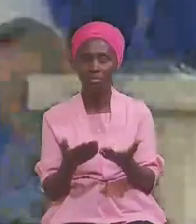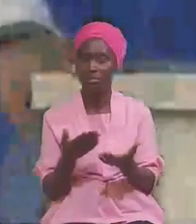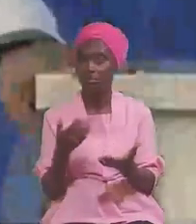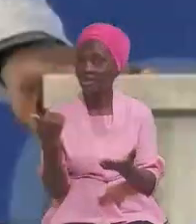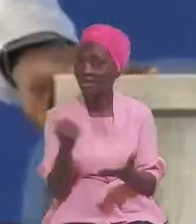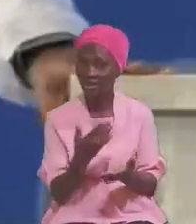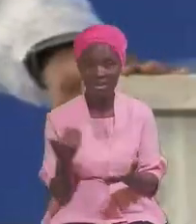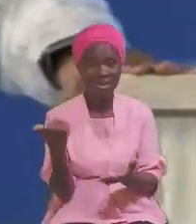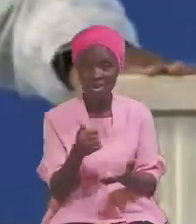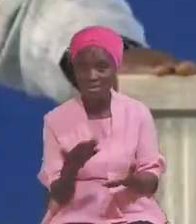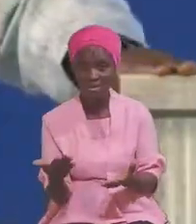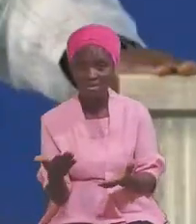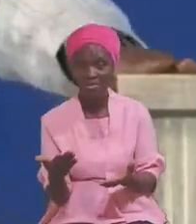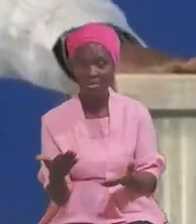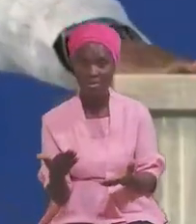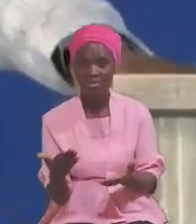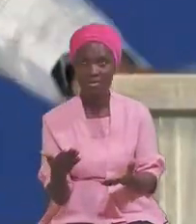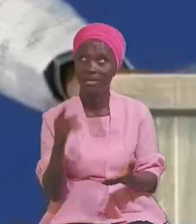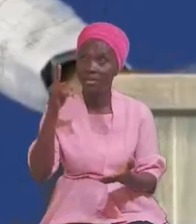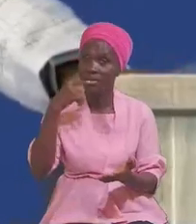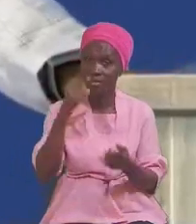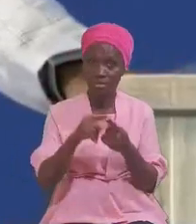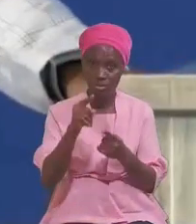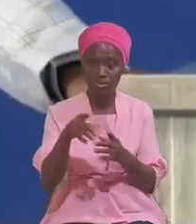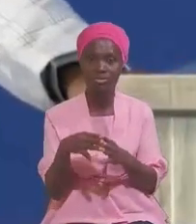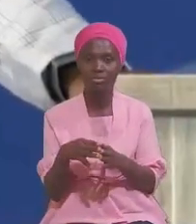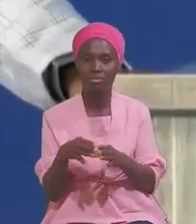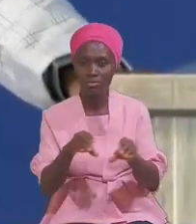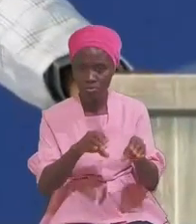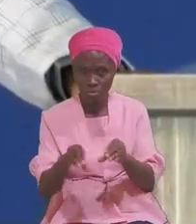Faites ce qu'il vous dira.